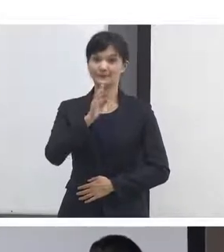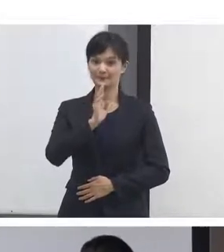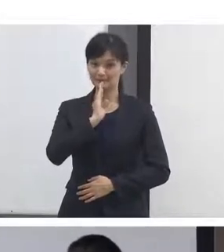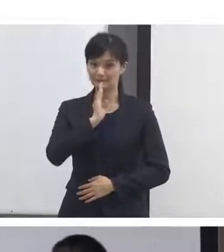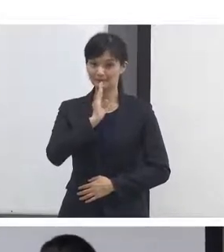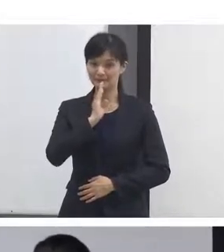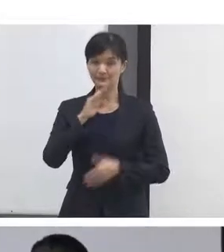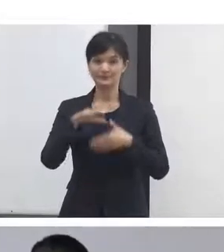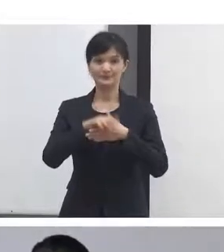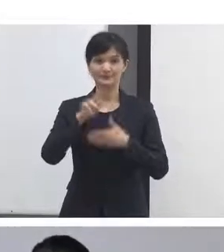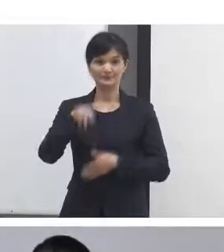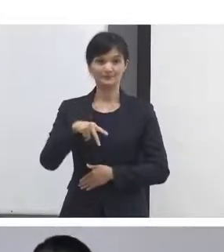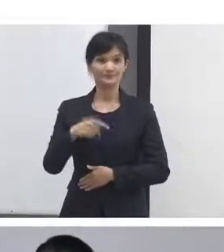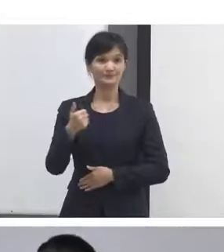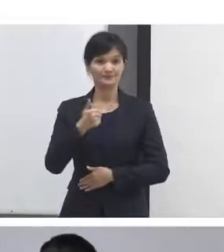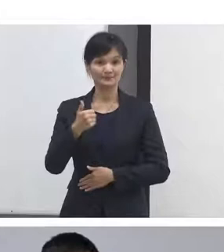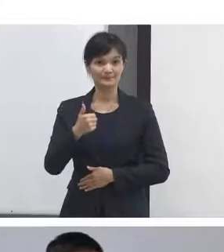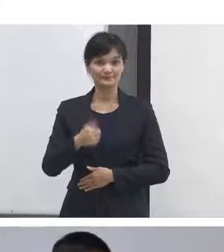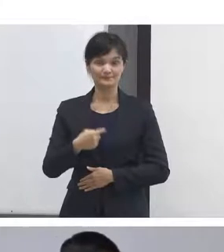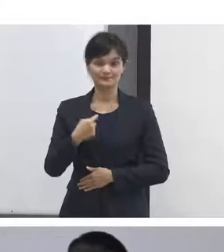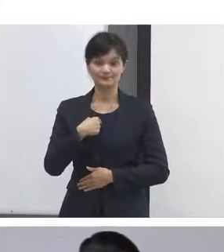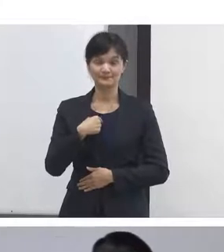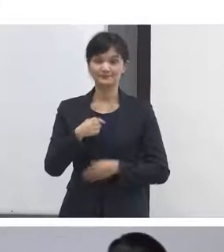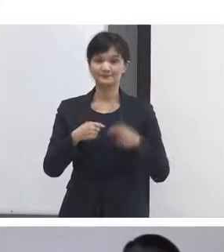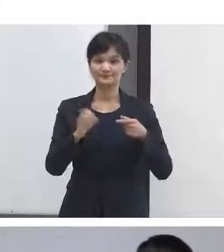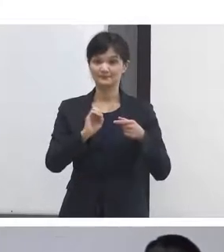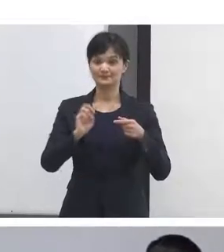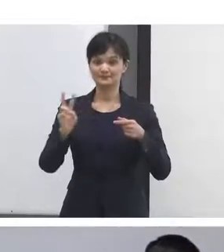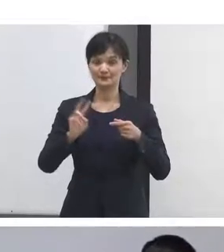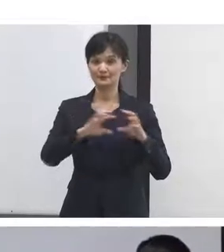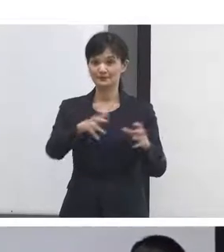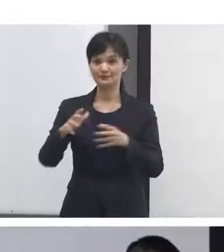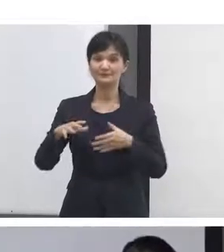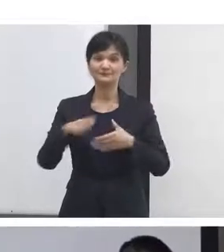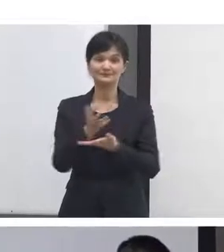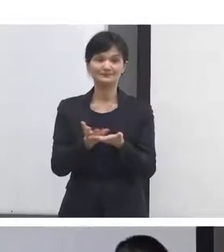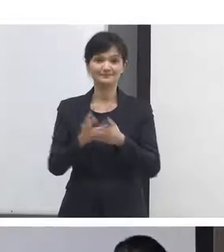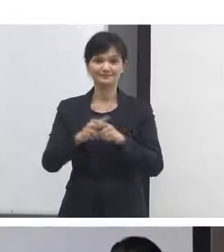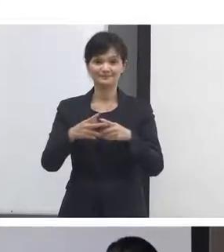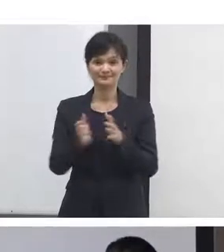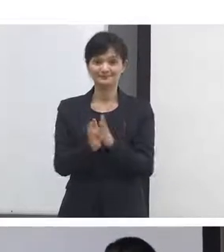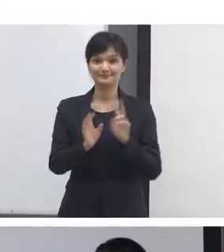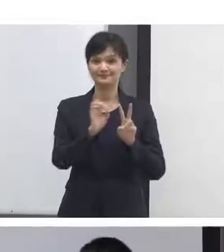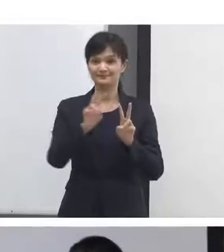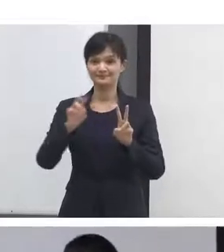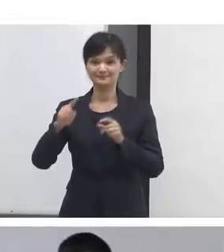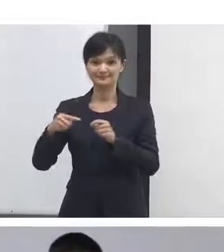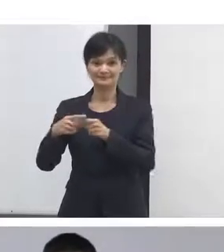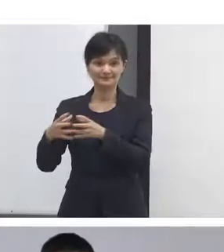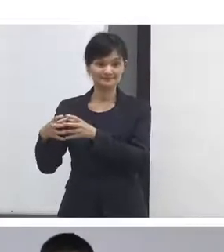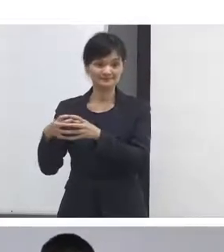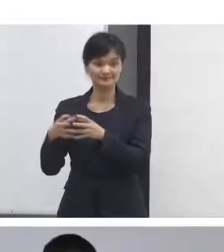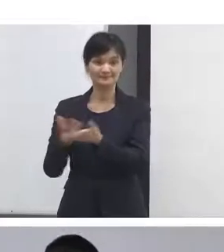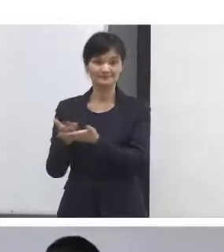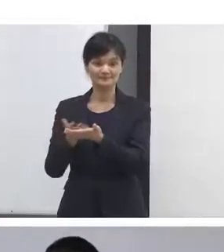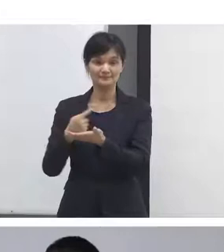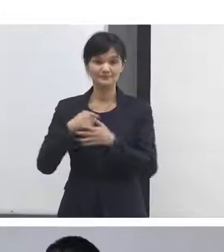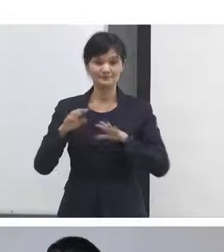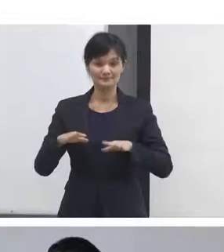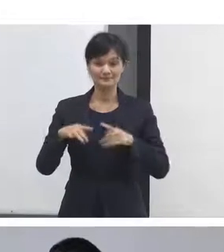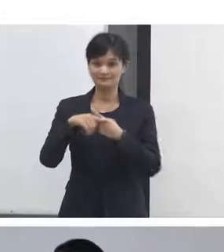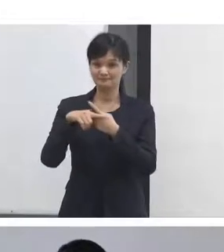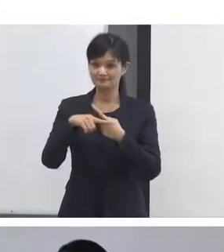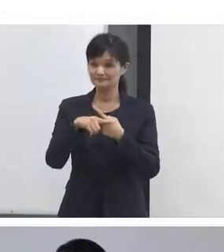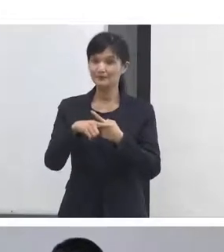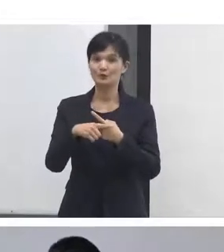浩。我的三个关键字是 G0V 国际交流小组、 G0V Summit 2020，还有我现在在做资讯操弄的研究。那